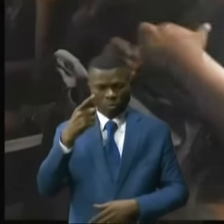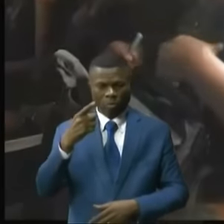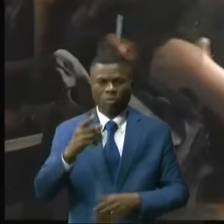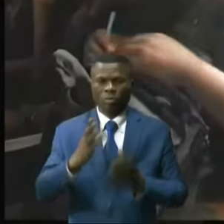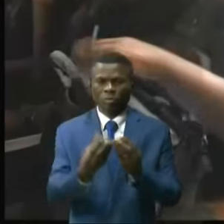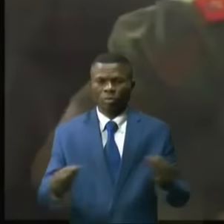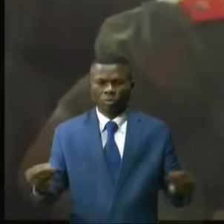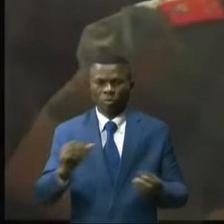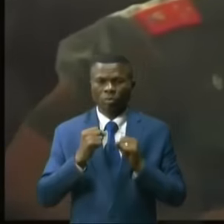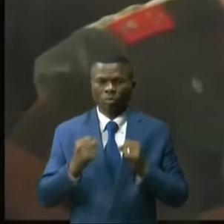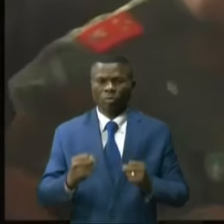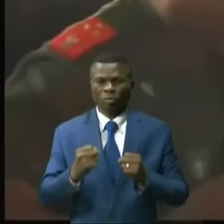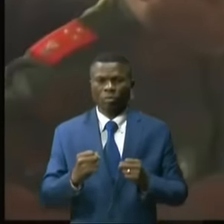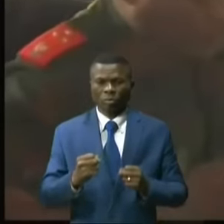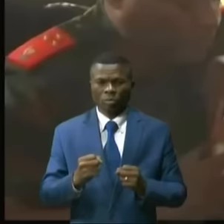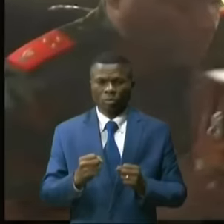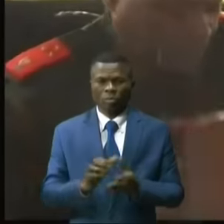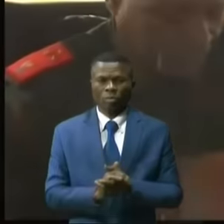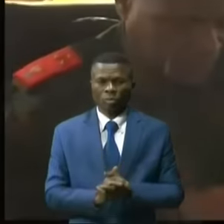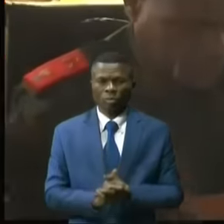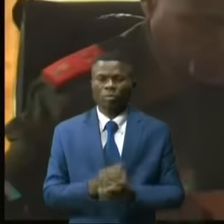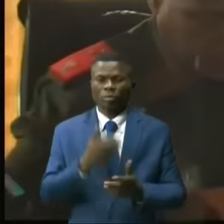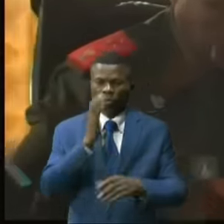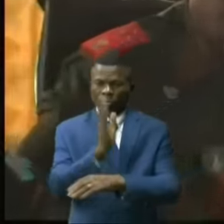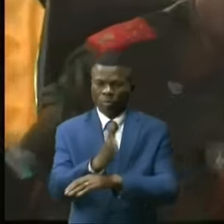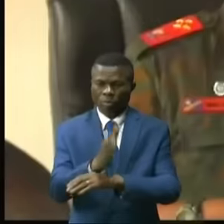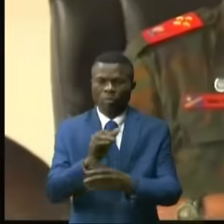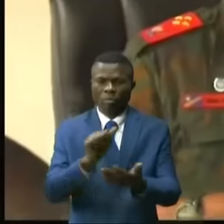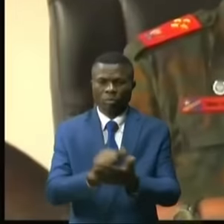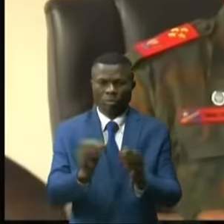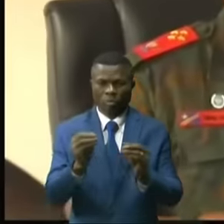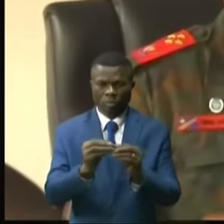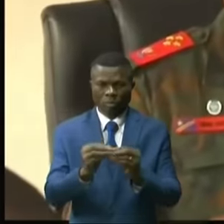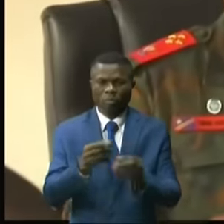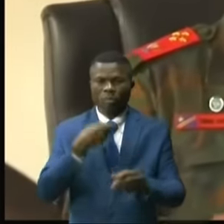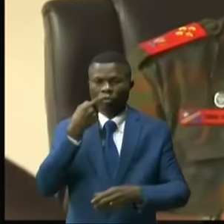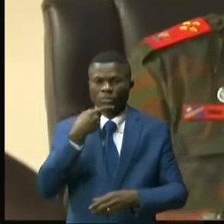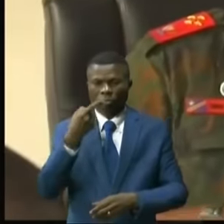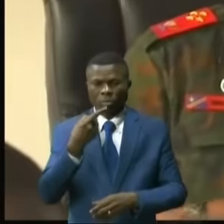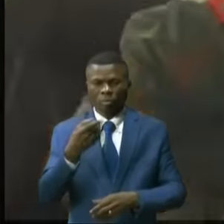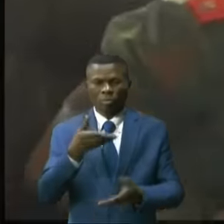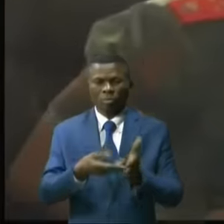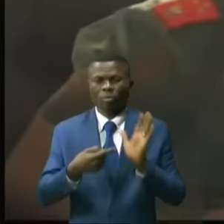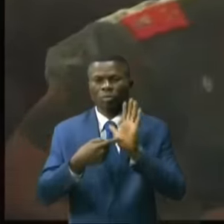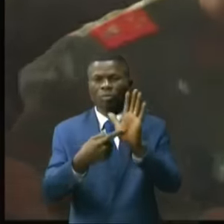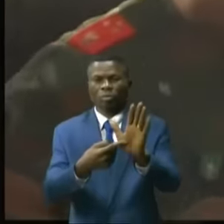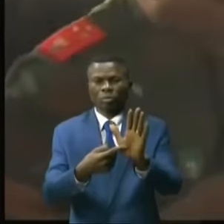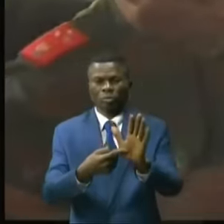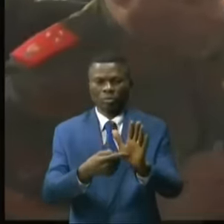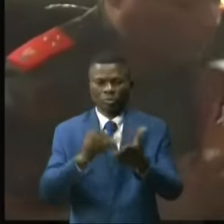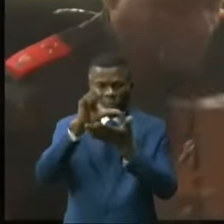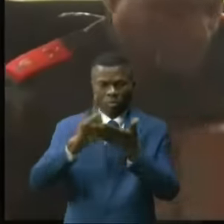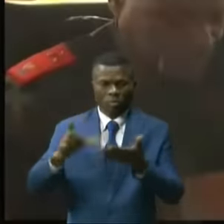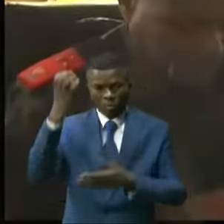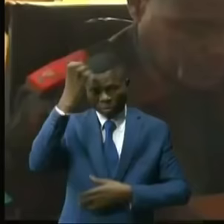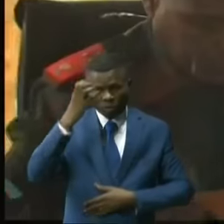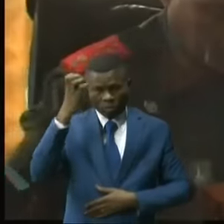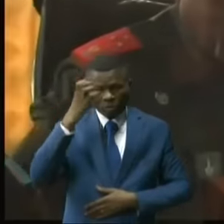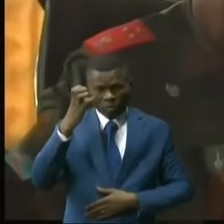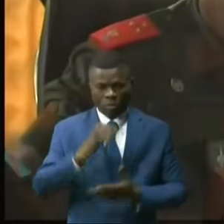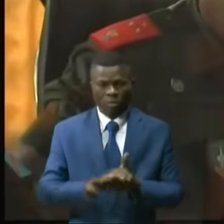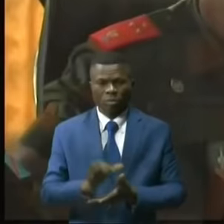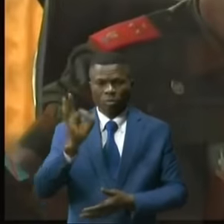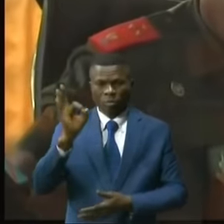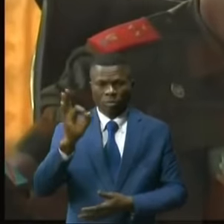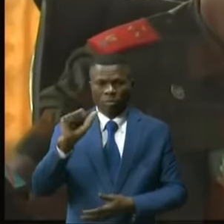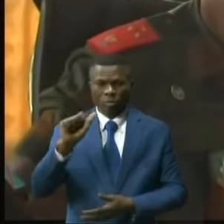plus d'efficacité a été les maîre mot de cette rencontre il a par l'occasion présenter le lieutenant général faléi